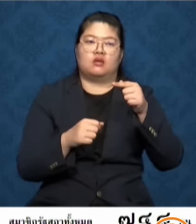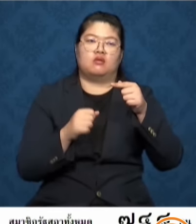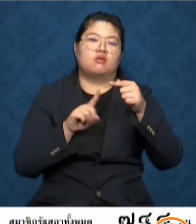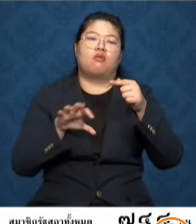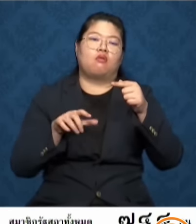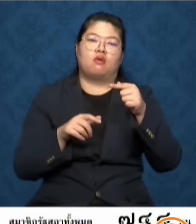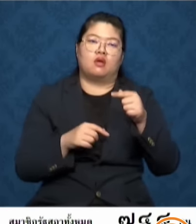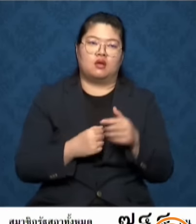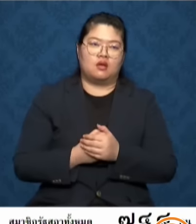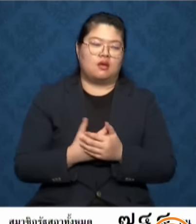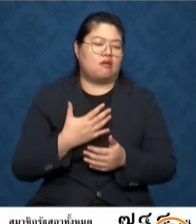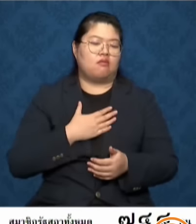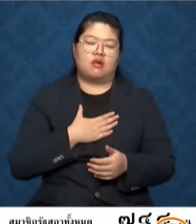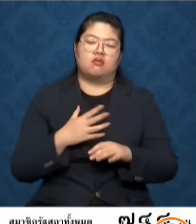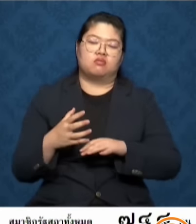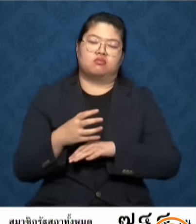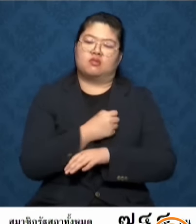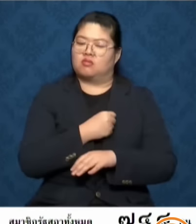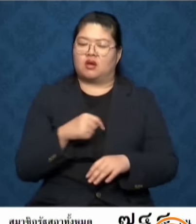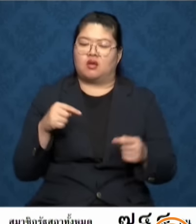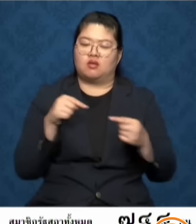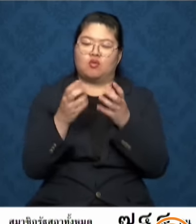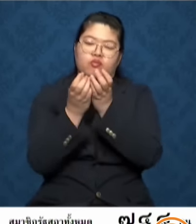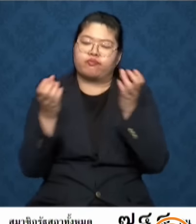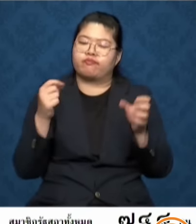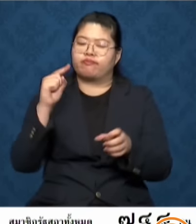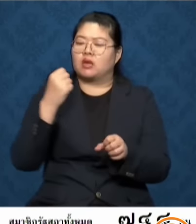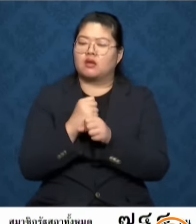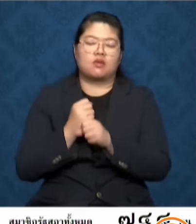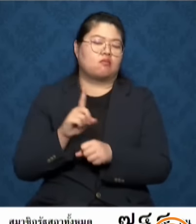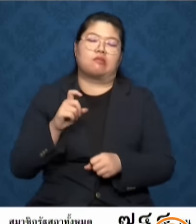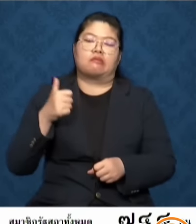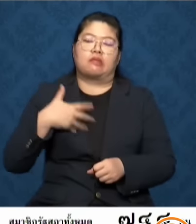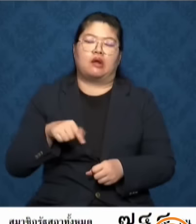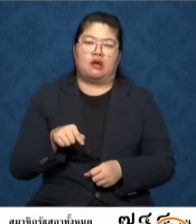ที่ตความว่าเราไมมอำนาจในการจัดทำรฐมูชอใหม่ไดๆ ได้เลย